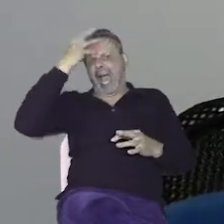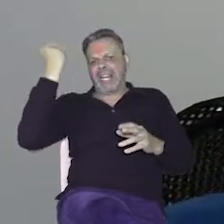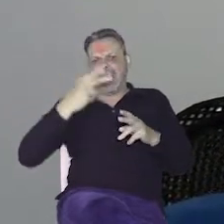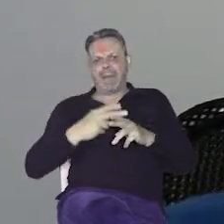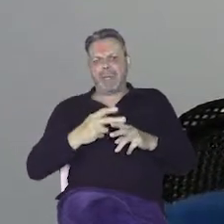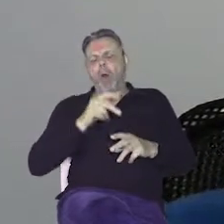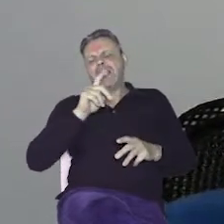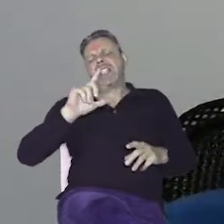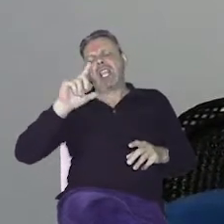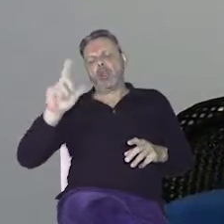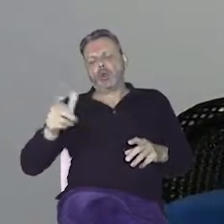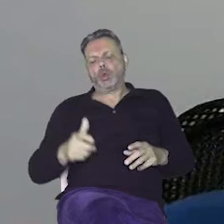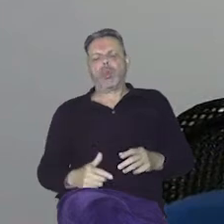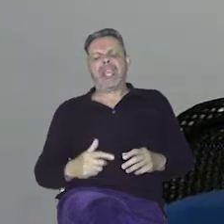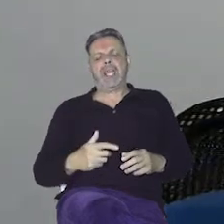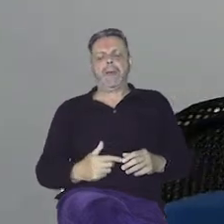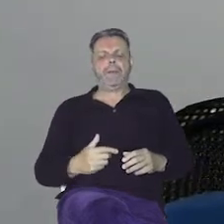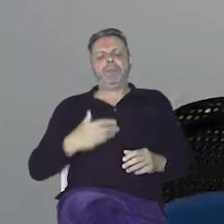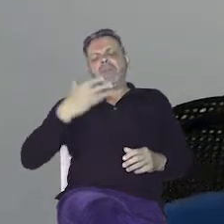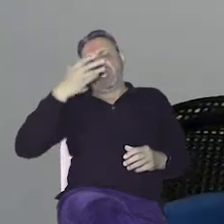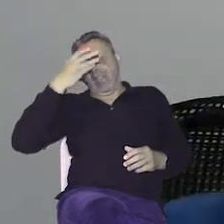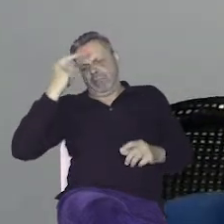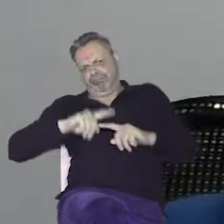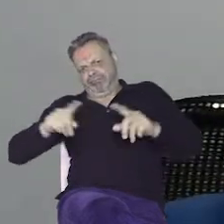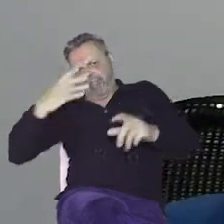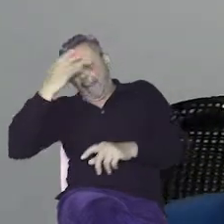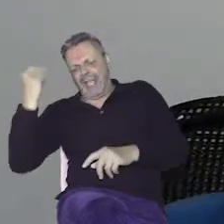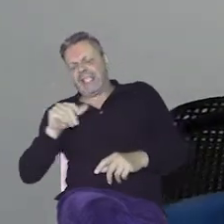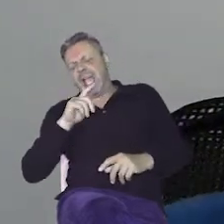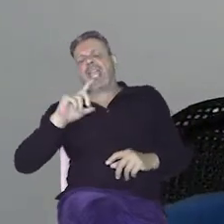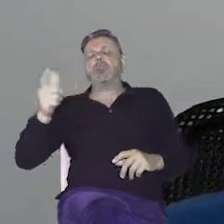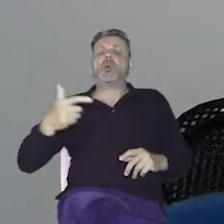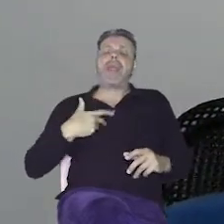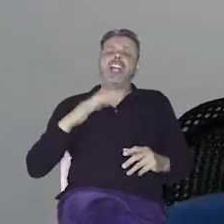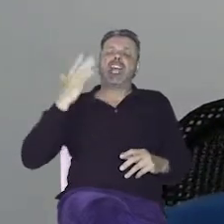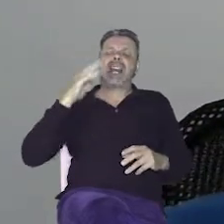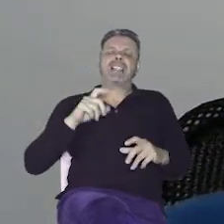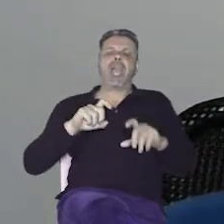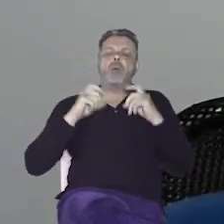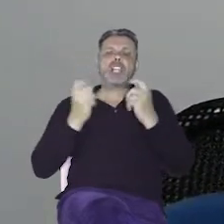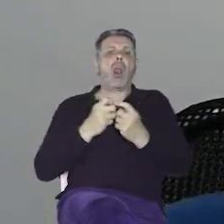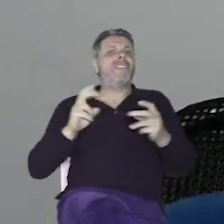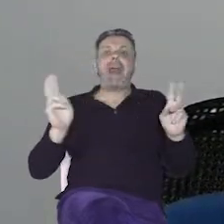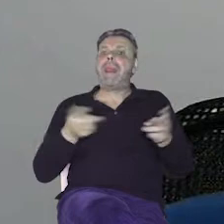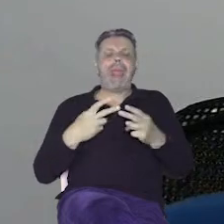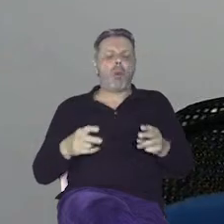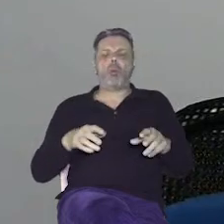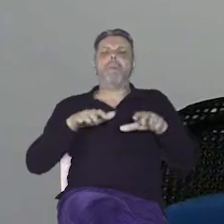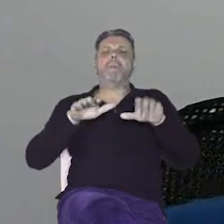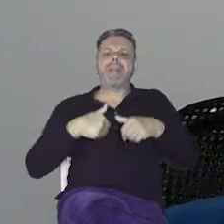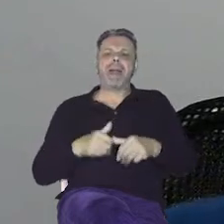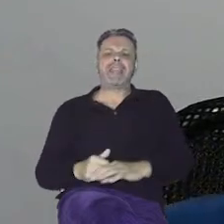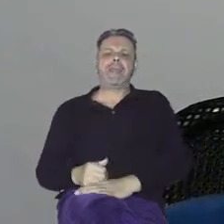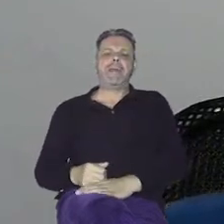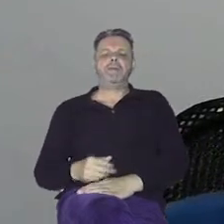drugih demencija, i ostale naše ustanove, gradske ustanove, ne mogu primati